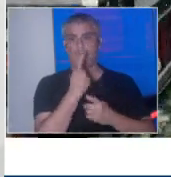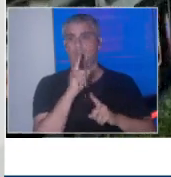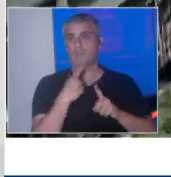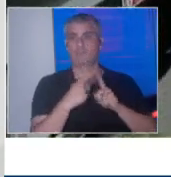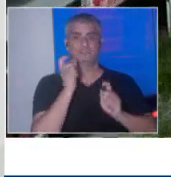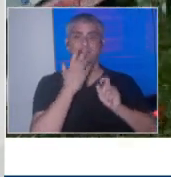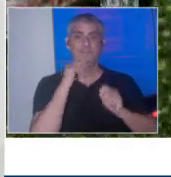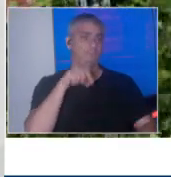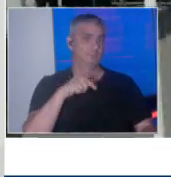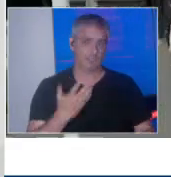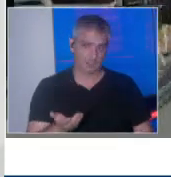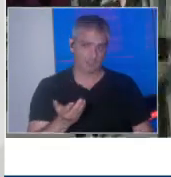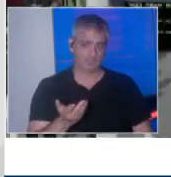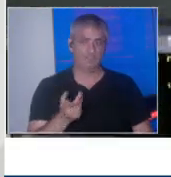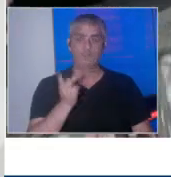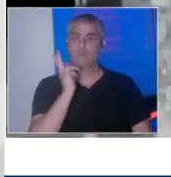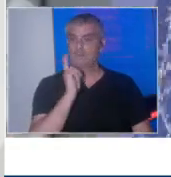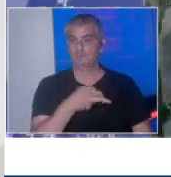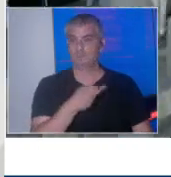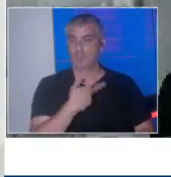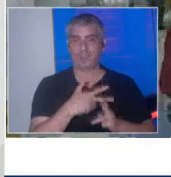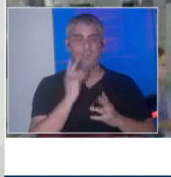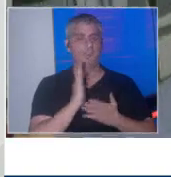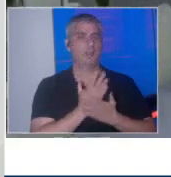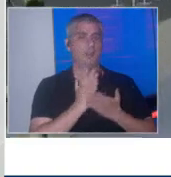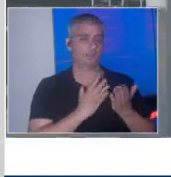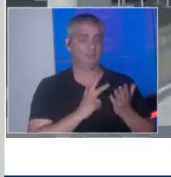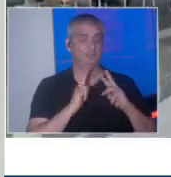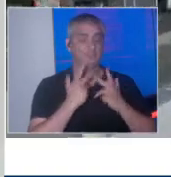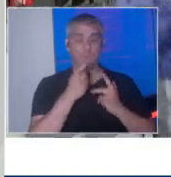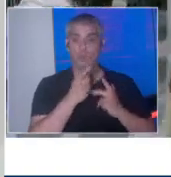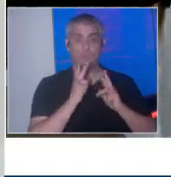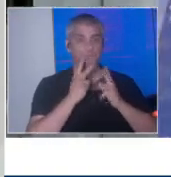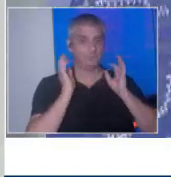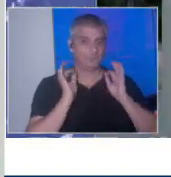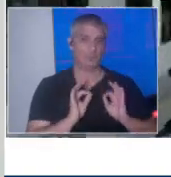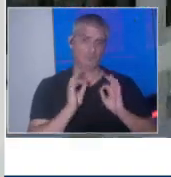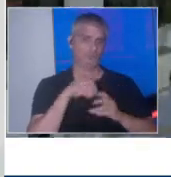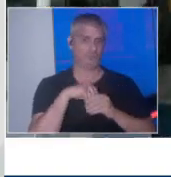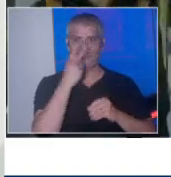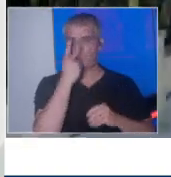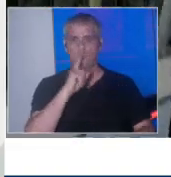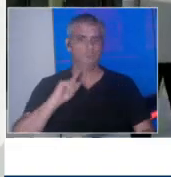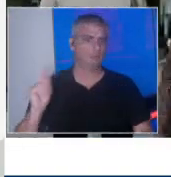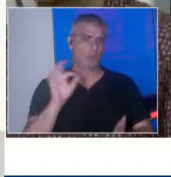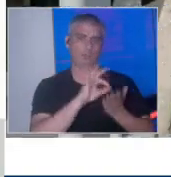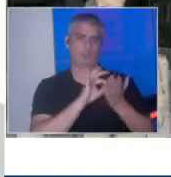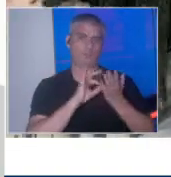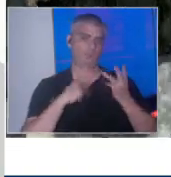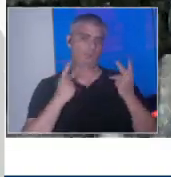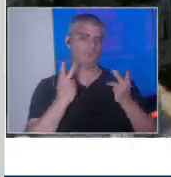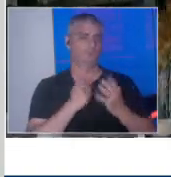וחצי אזרחים בישראל. ככה גם יהיה אפשר כאן, רק צריך להחליט את זה. והציבור שם, הציבור לגמרי לגמרי שם, ורואים את זה בכל נקודה שבה